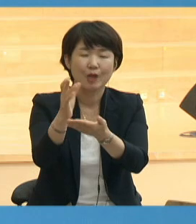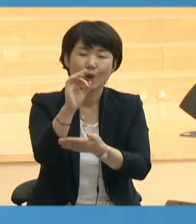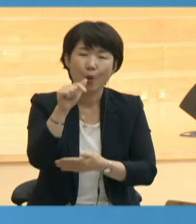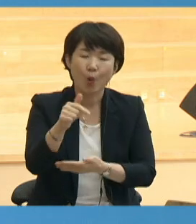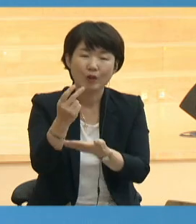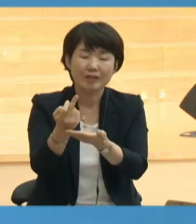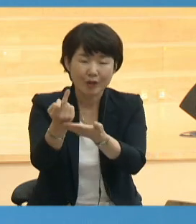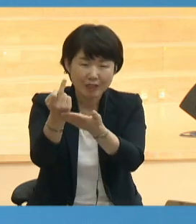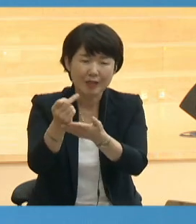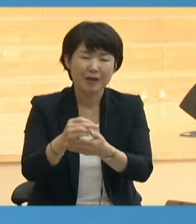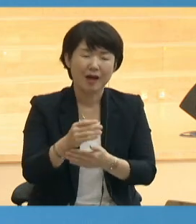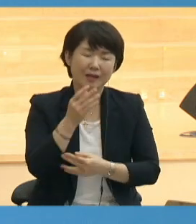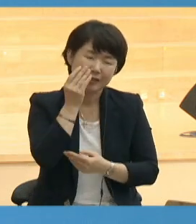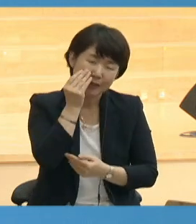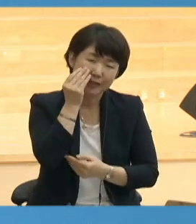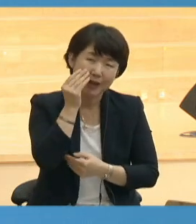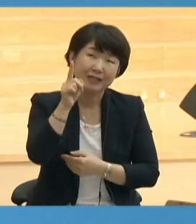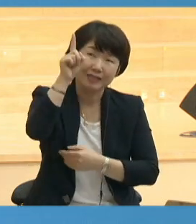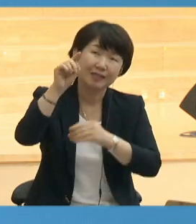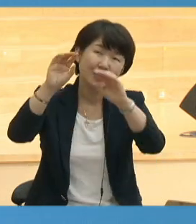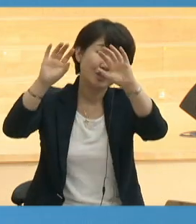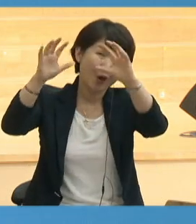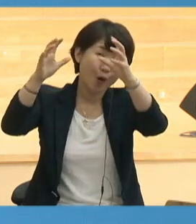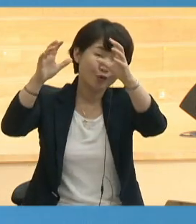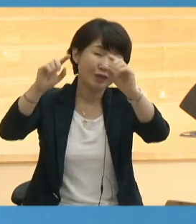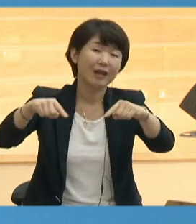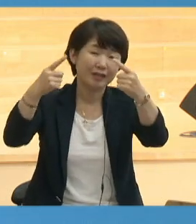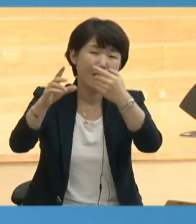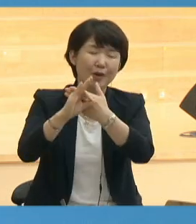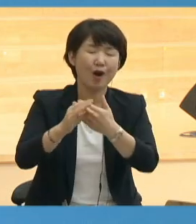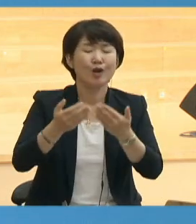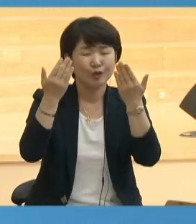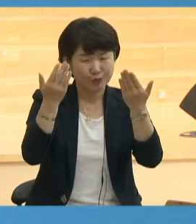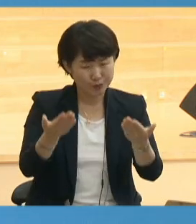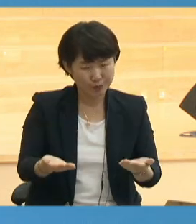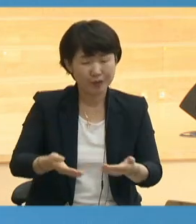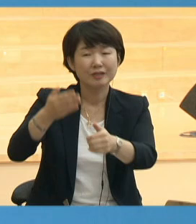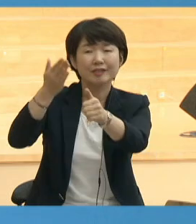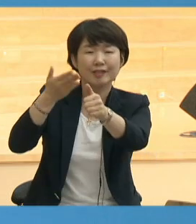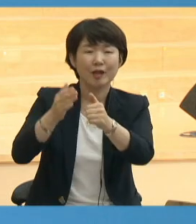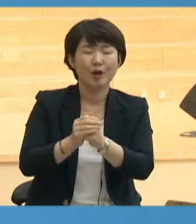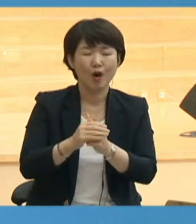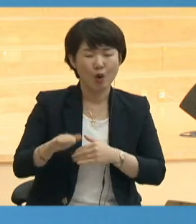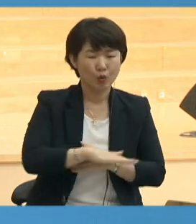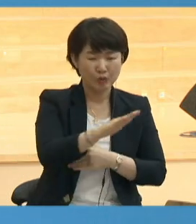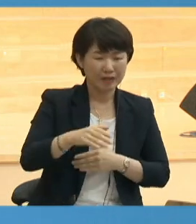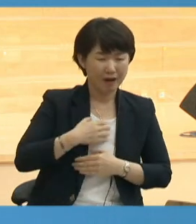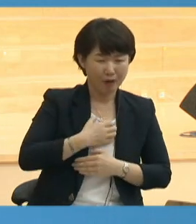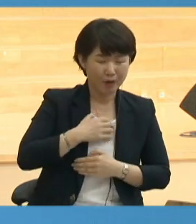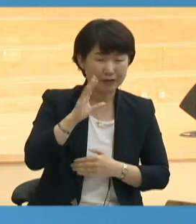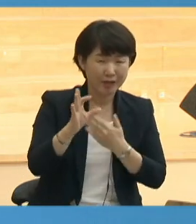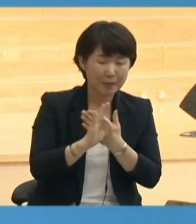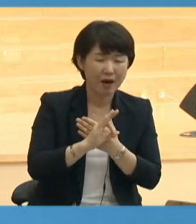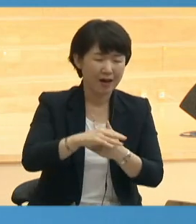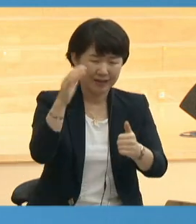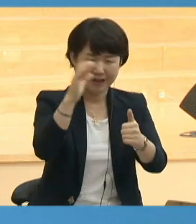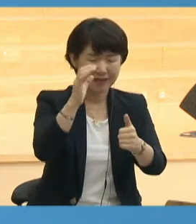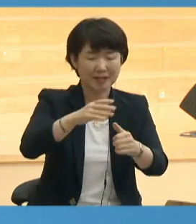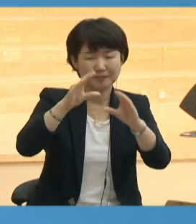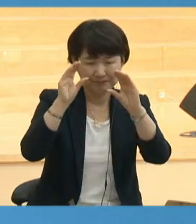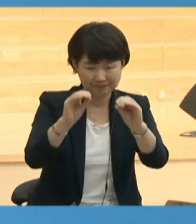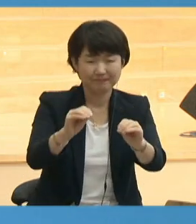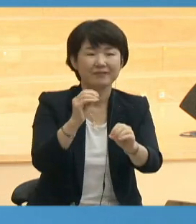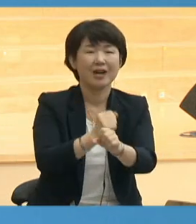님 제발 거기 천국에서는 50 쇼우 우리가 걱정 되거든 야단은 그만 치시고